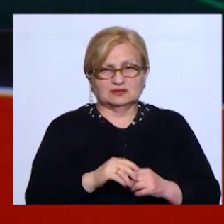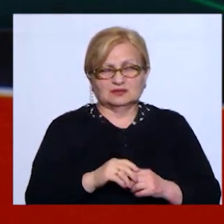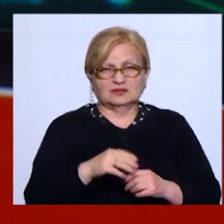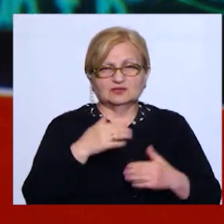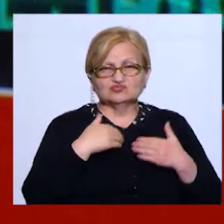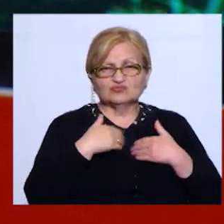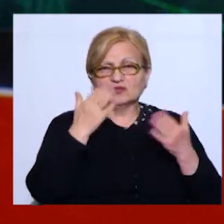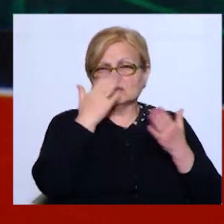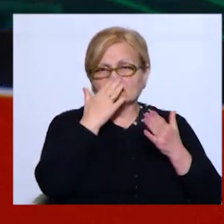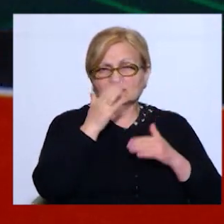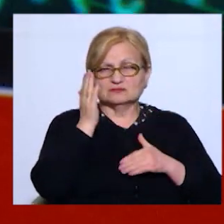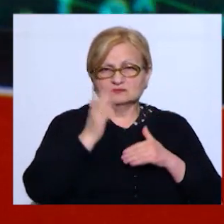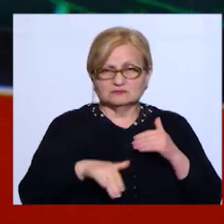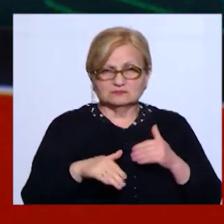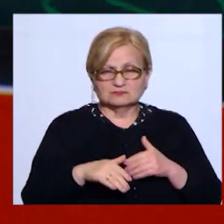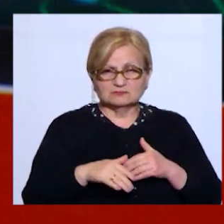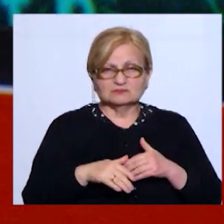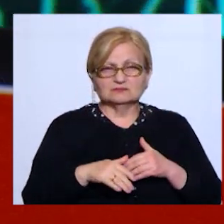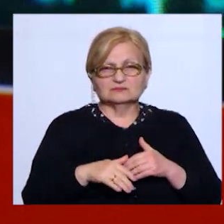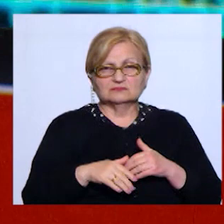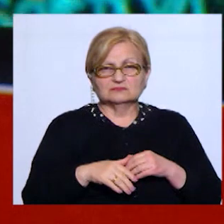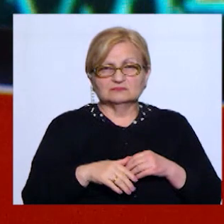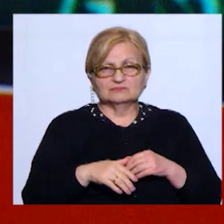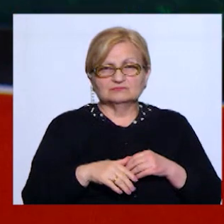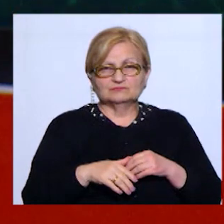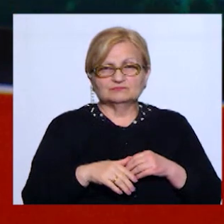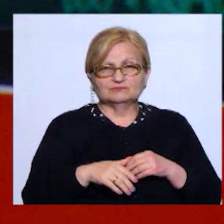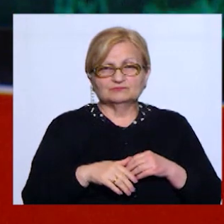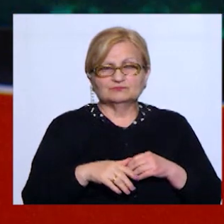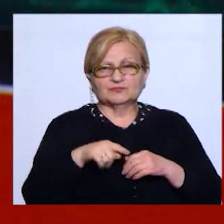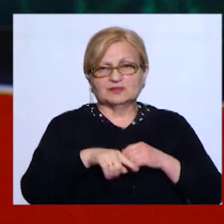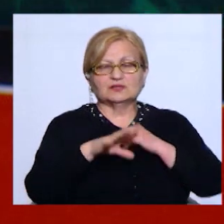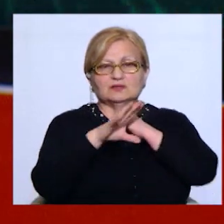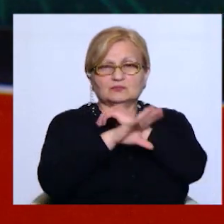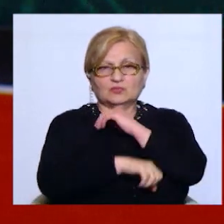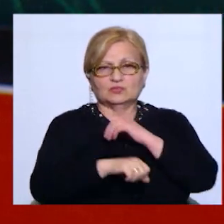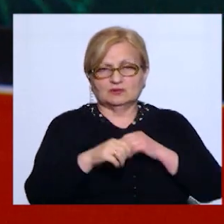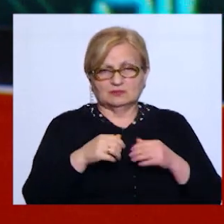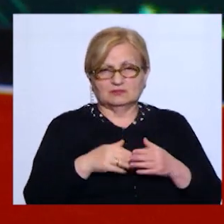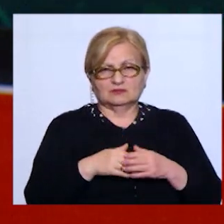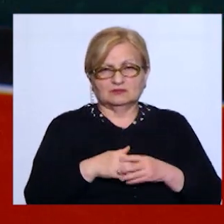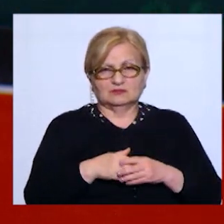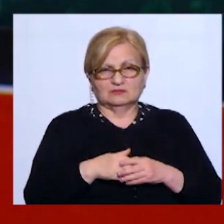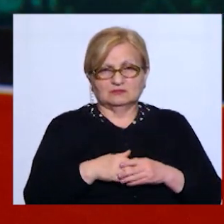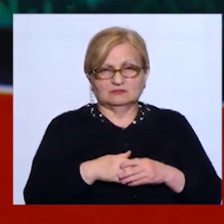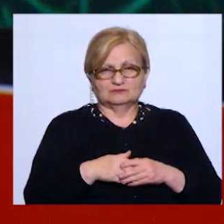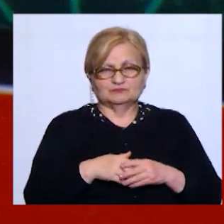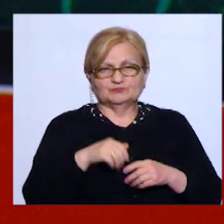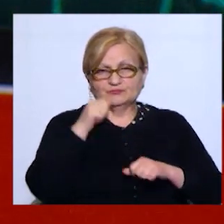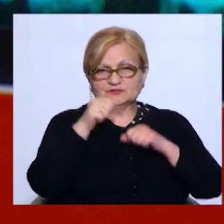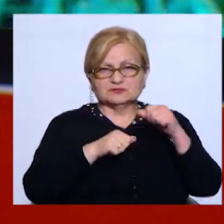ჩვენი გაკვეთილი დასასრულს მიუახლოვ და ბოლო გაკვეთილია ამ